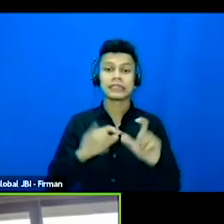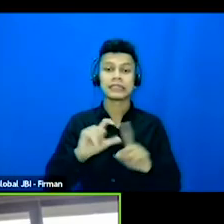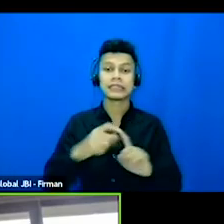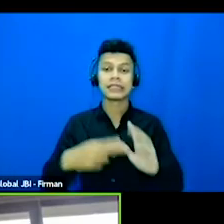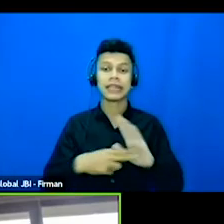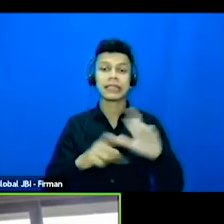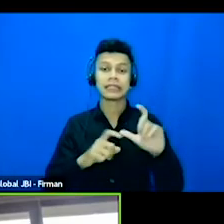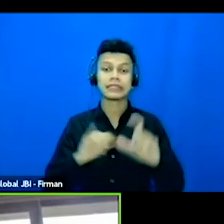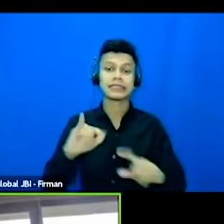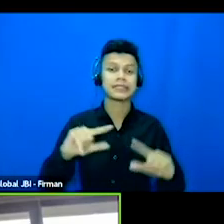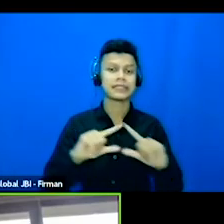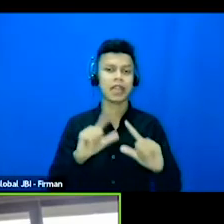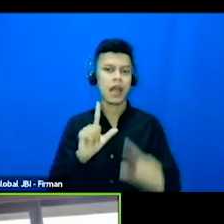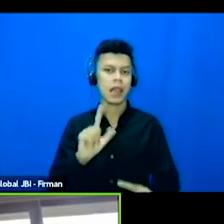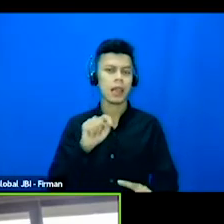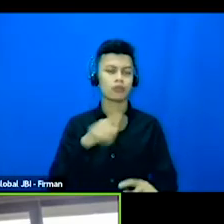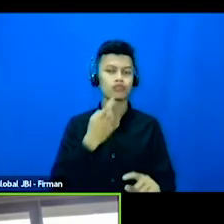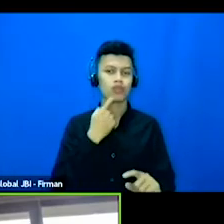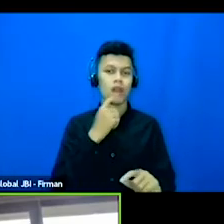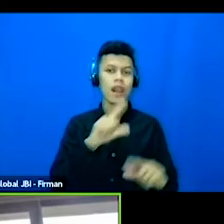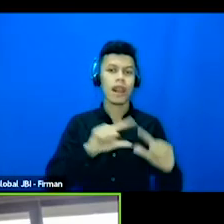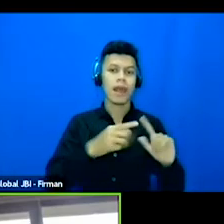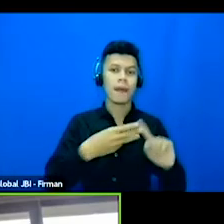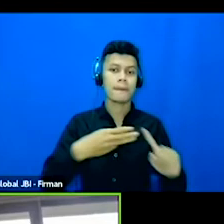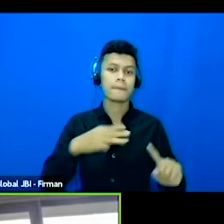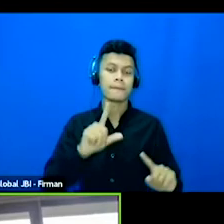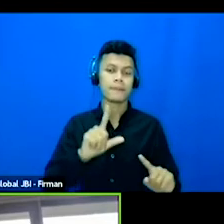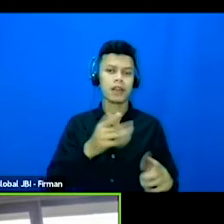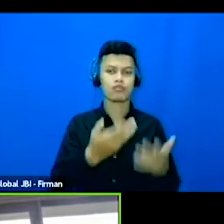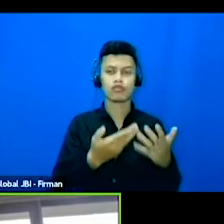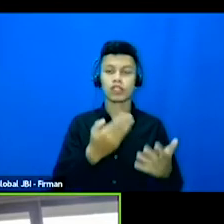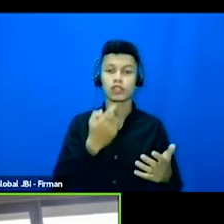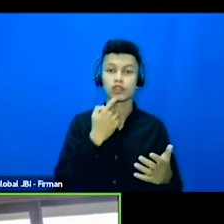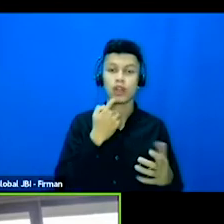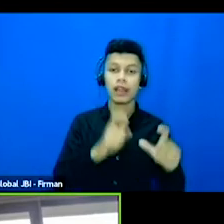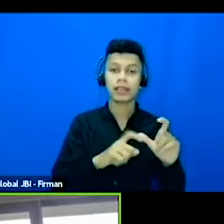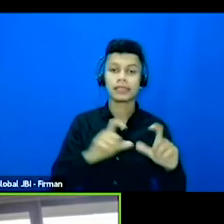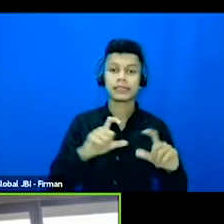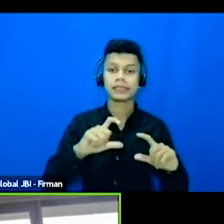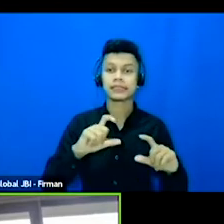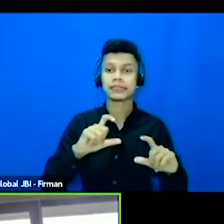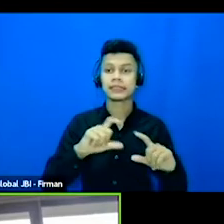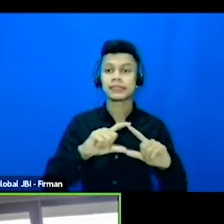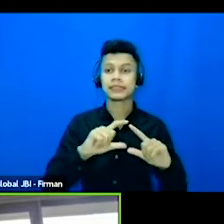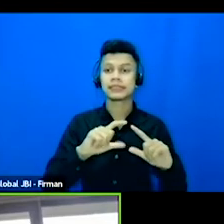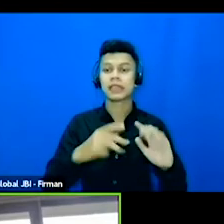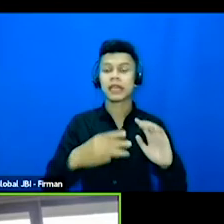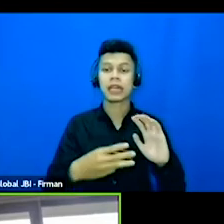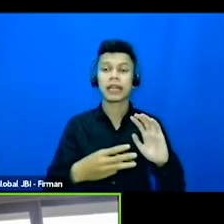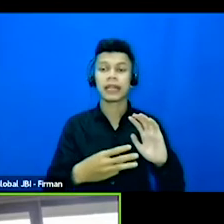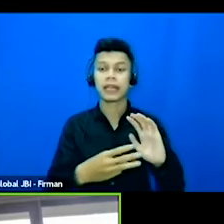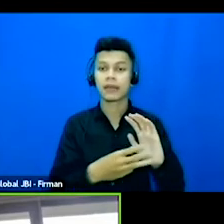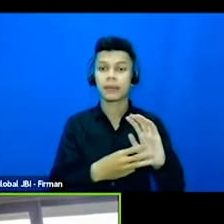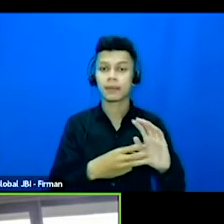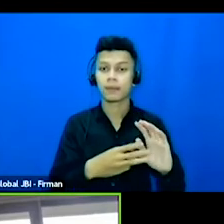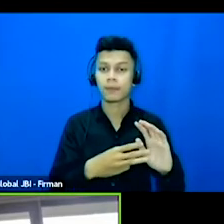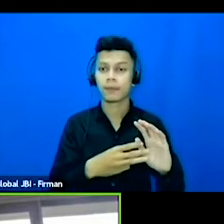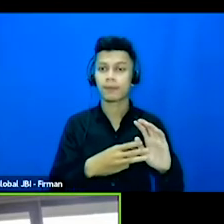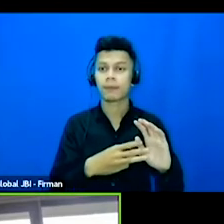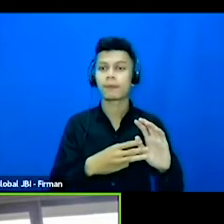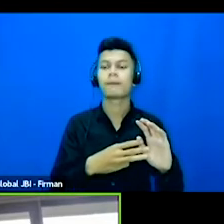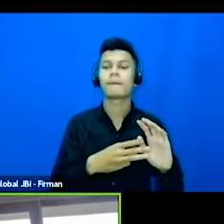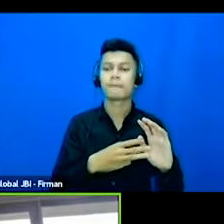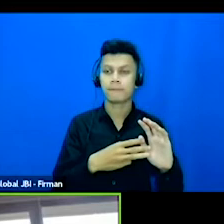terkait dengan label Apakah itu scam atau Aas Maps ya atau scam ya standar Dek energi minimum